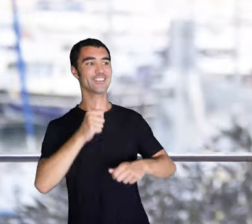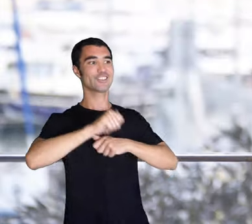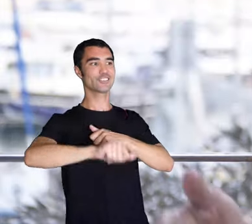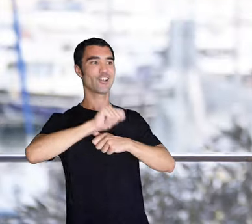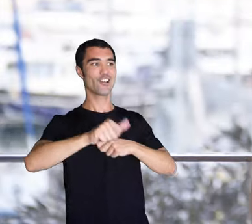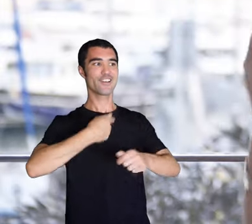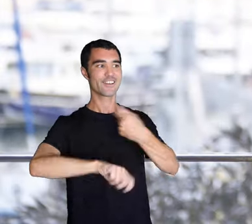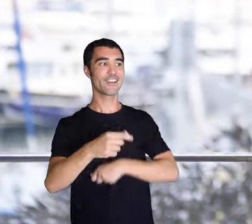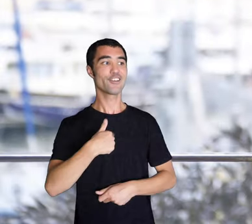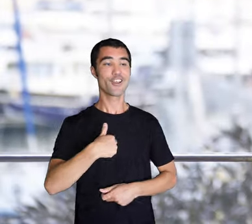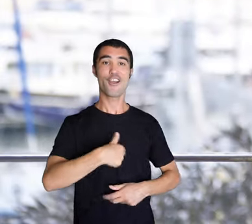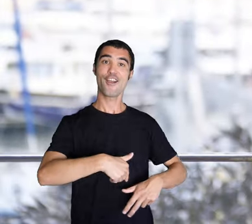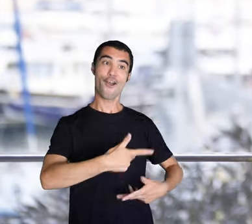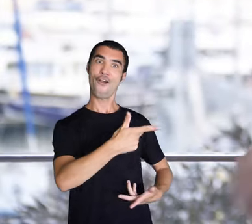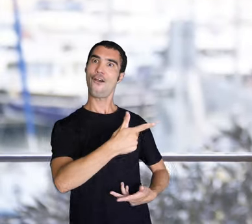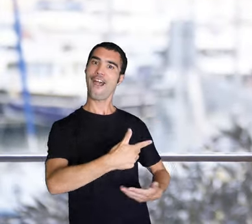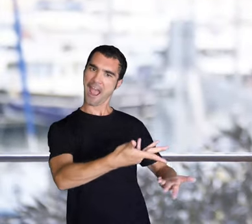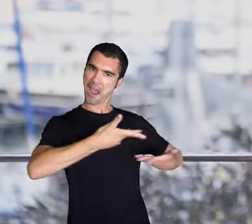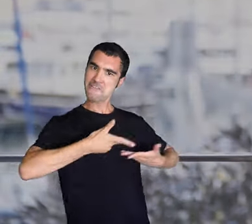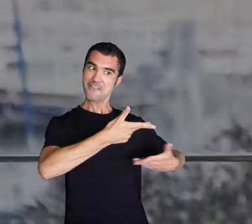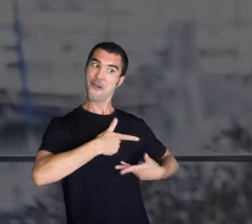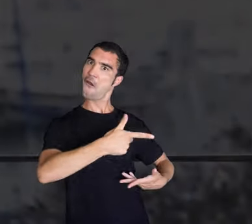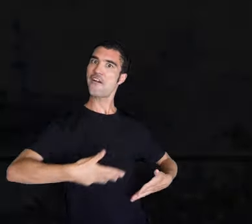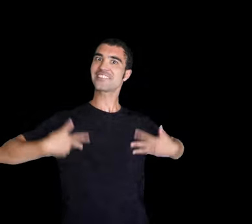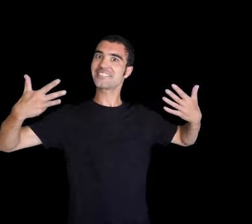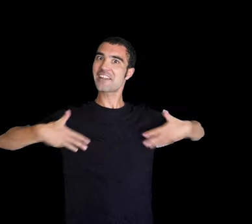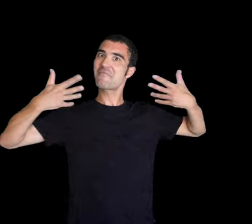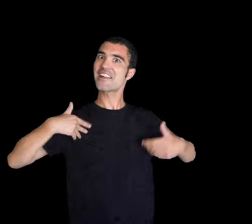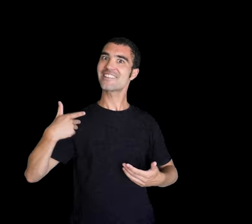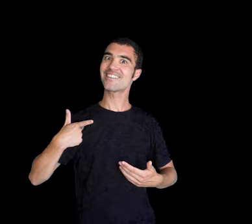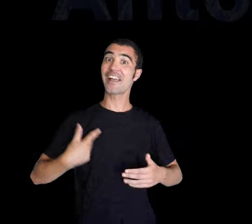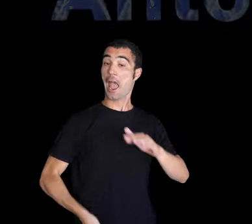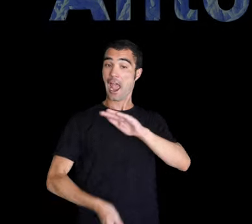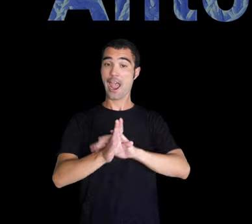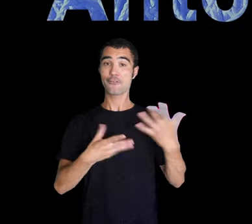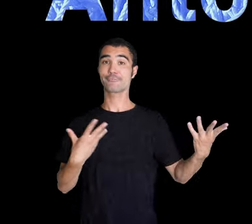a amagar els peix i jo deia que el jove sí que és simpàtic, mira el que el tenc.